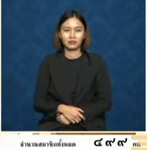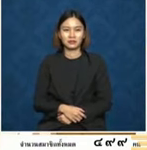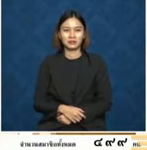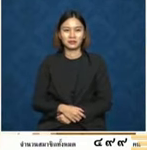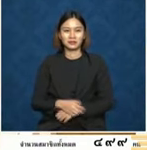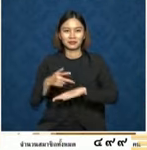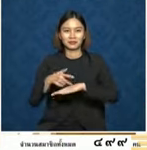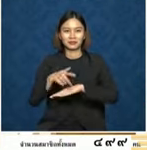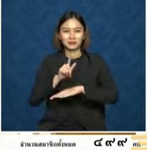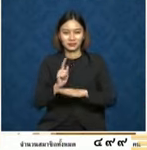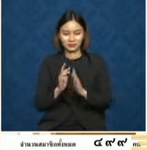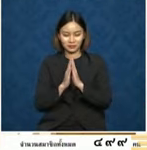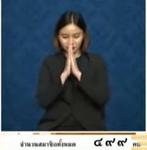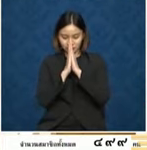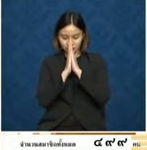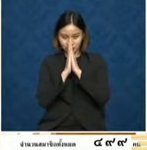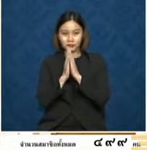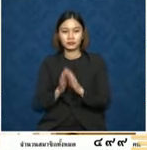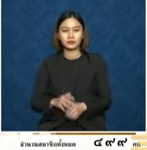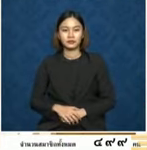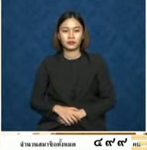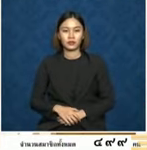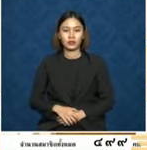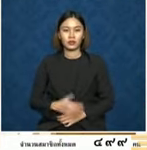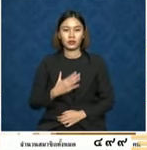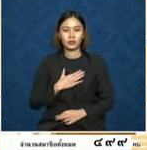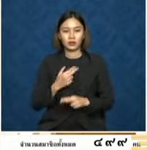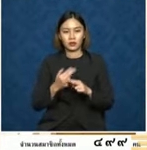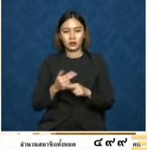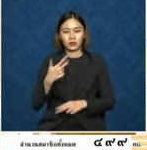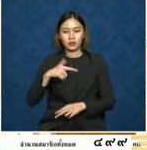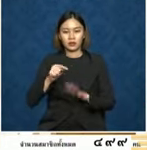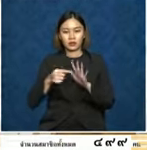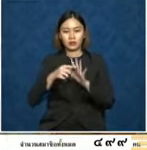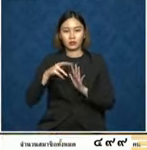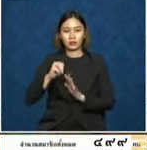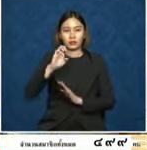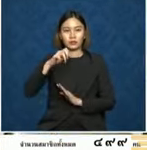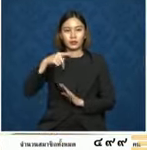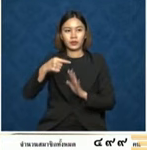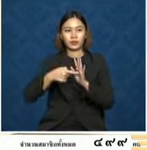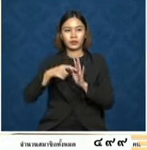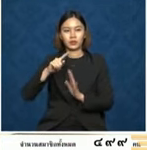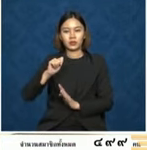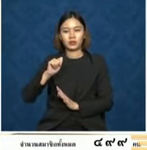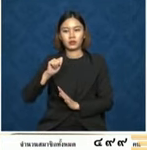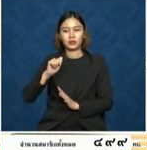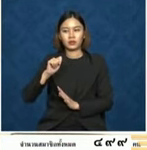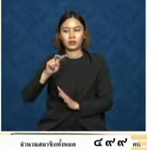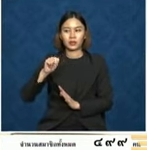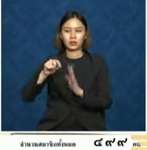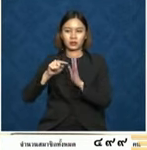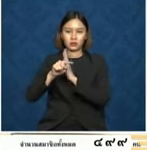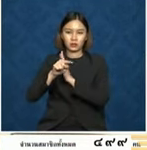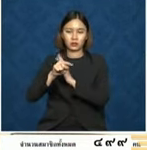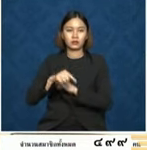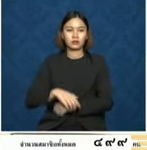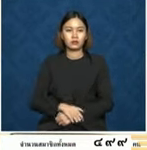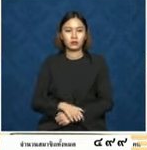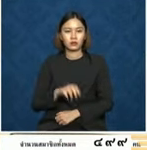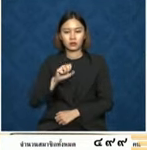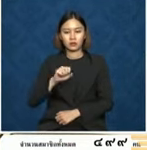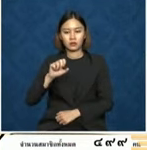กราบเรียนท่านประธานสภาที่เคารพกับผมนายภูมิพัฒน์พัชรทรัพย์ สมาชิกสภาผู้แทนราษฎร